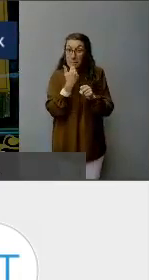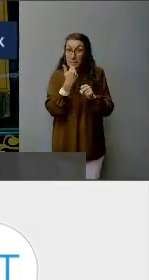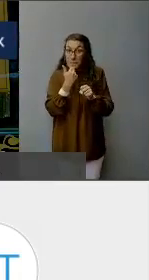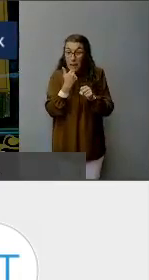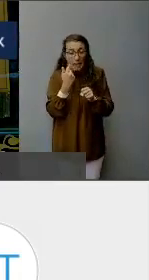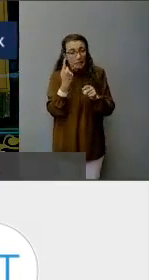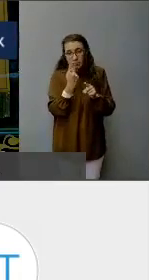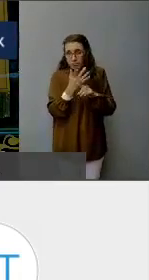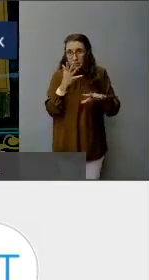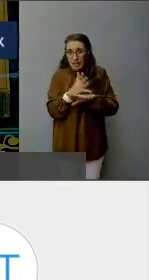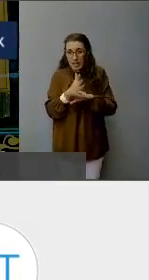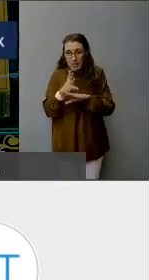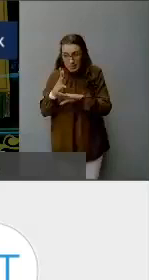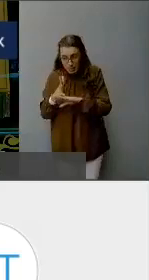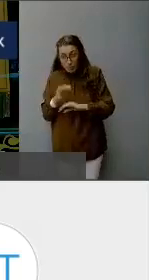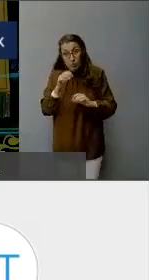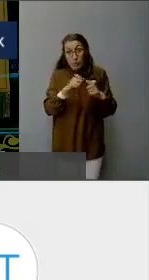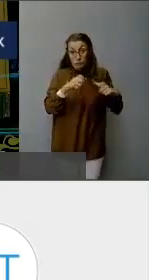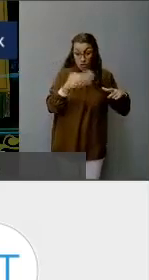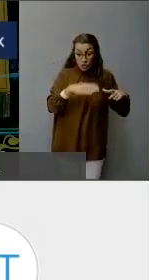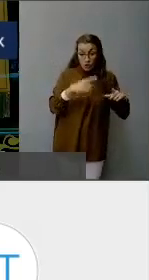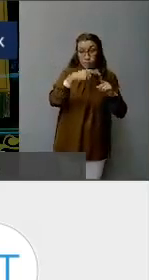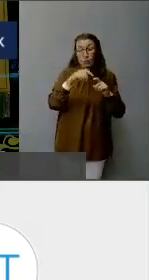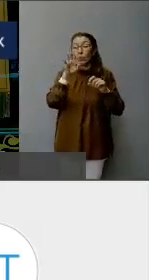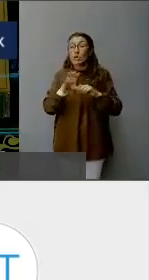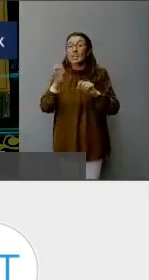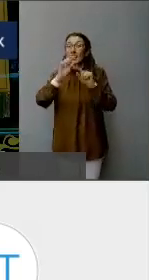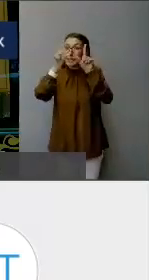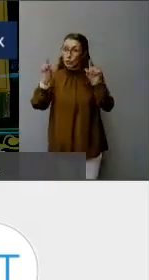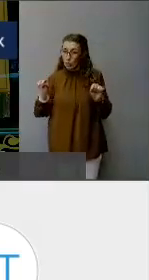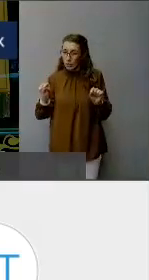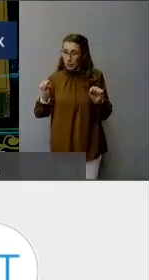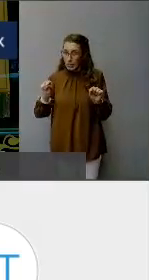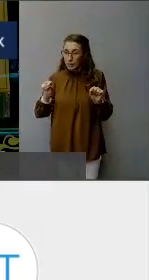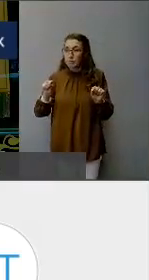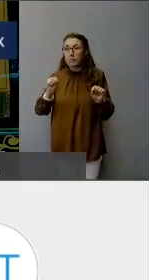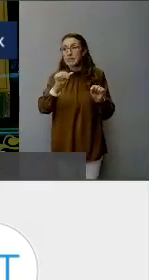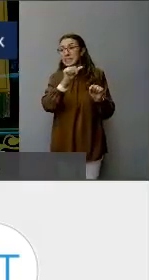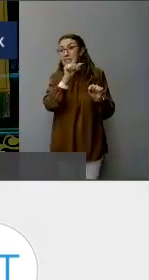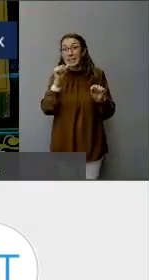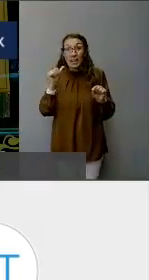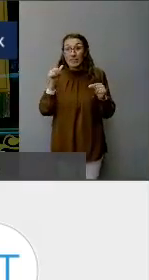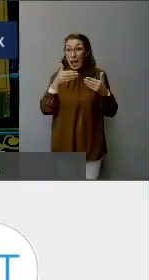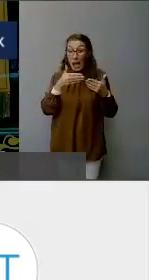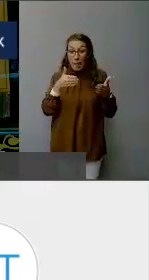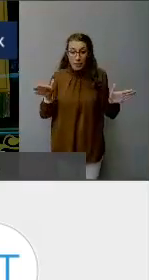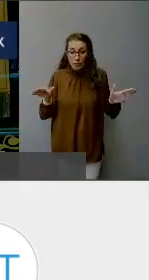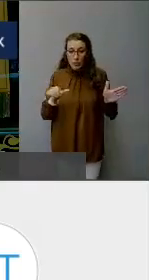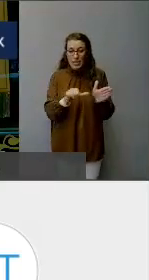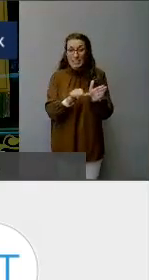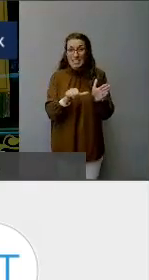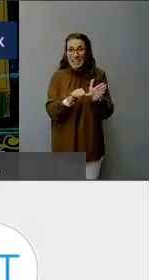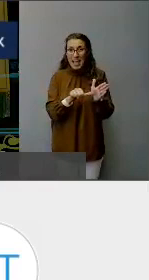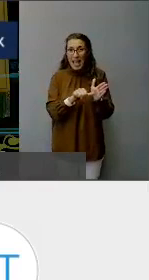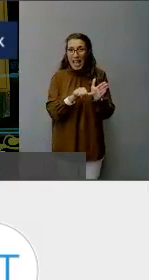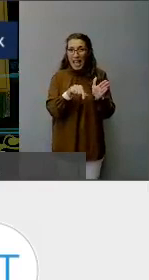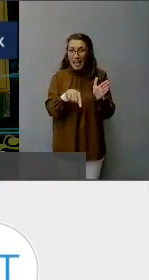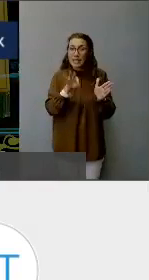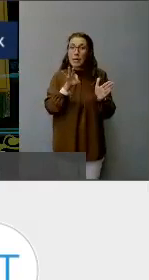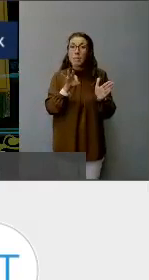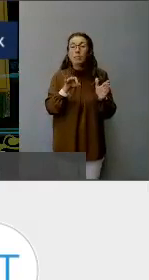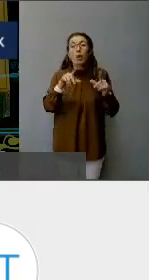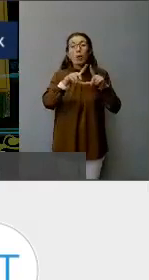vigili del fuoco di genova e della liguria ritenuta altresì che risulta prioritaria l'apertura della nuova sede di vivere fuoco nel levante